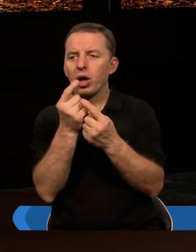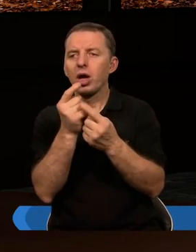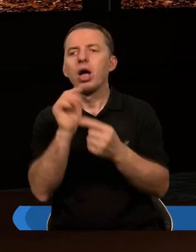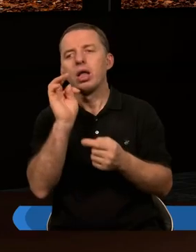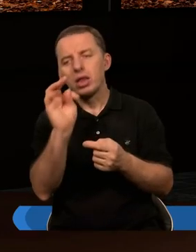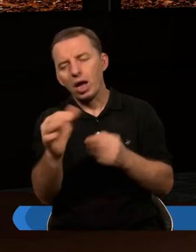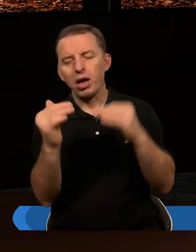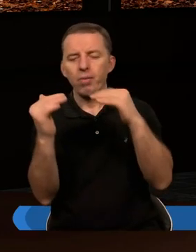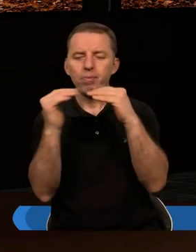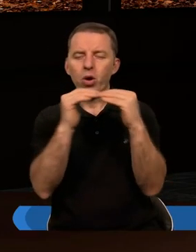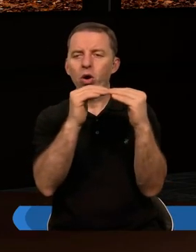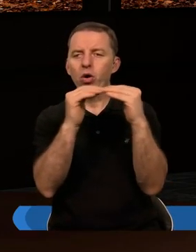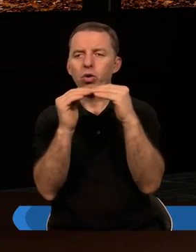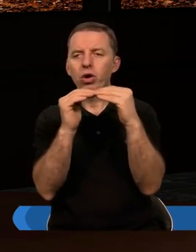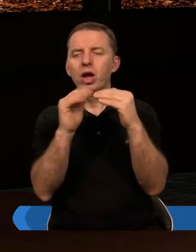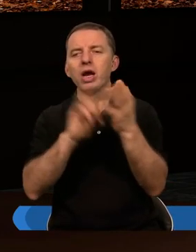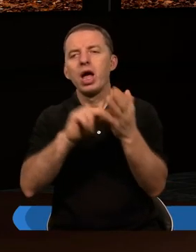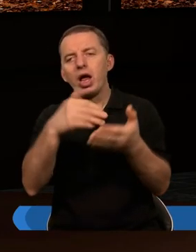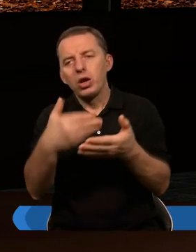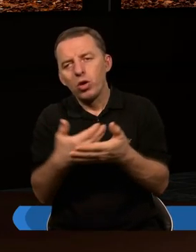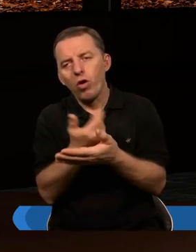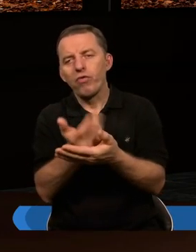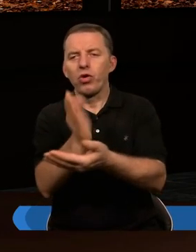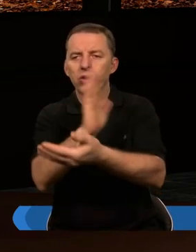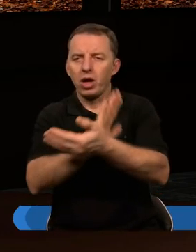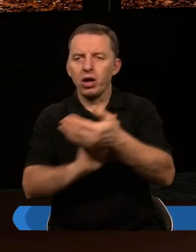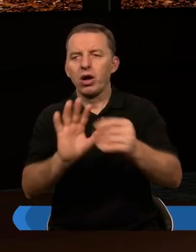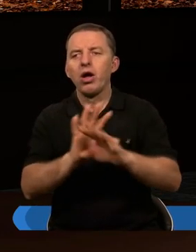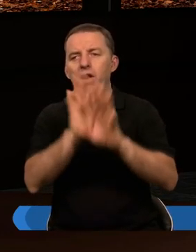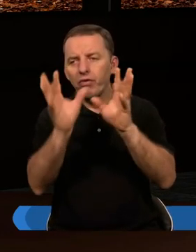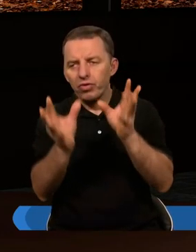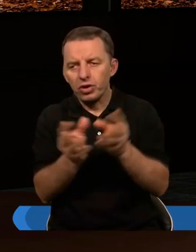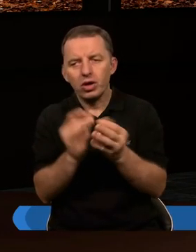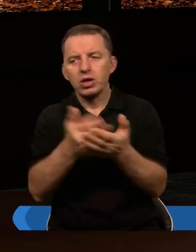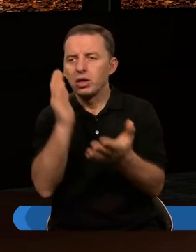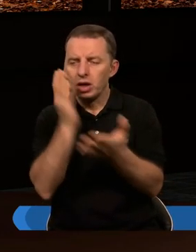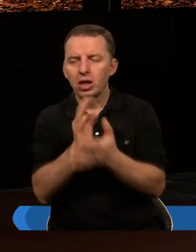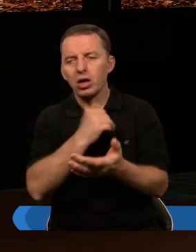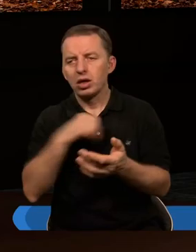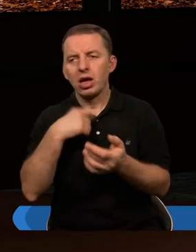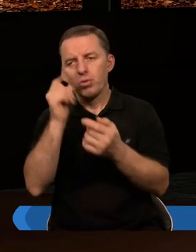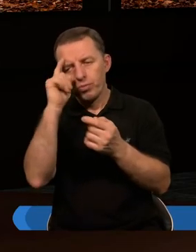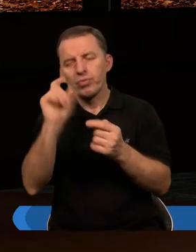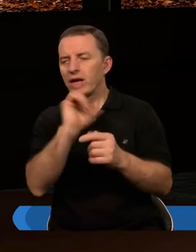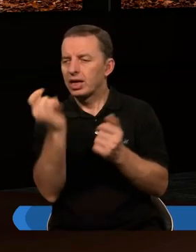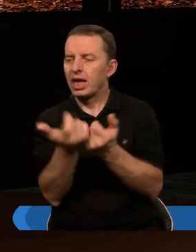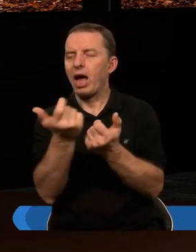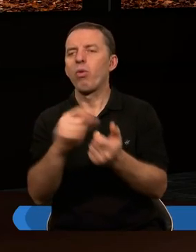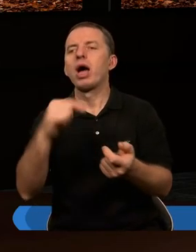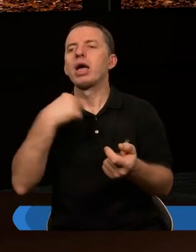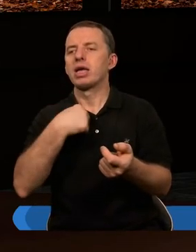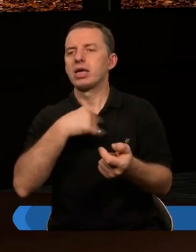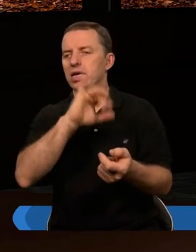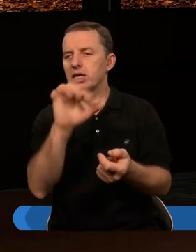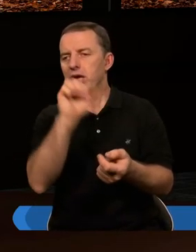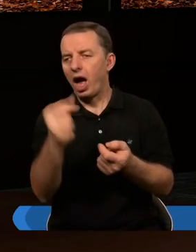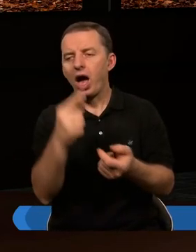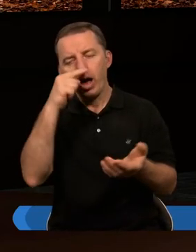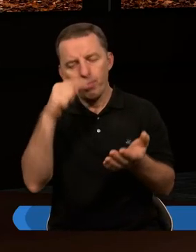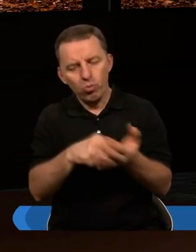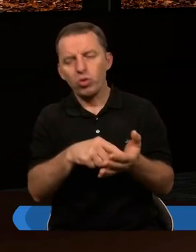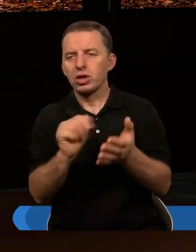takie to porównanie, że na nowo narodzić się, czyli wszystko, po prostu nie tylko sam umysł, ale cała ja muszę się na